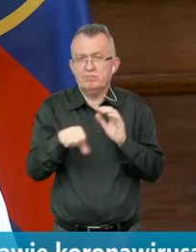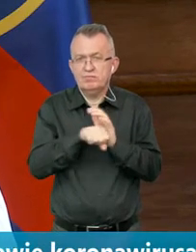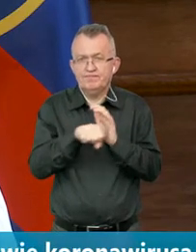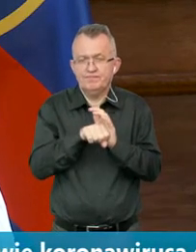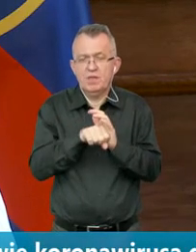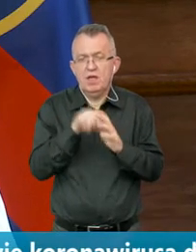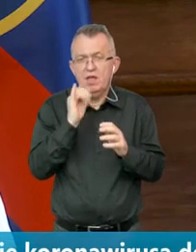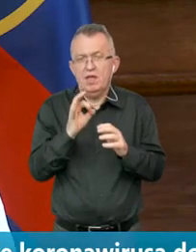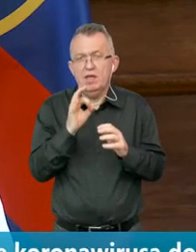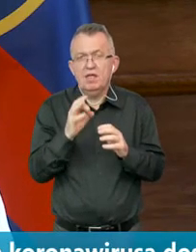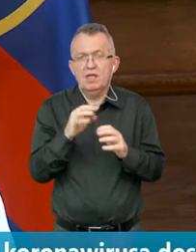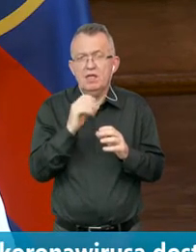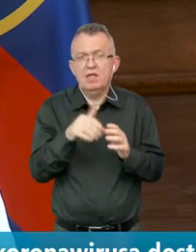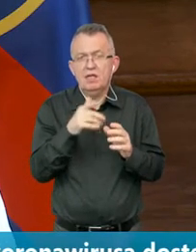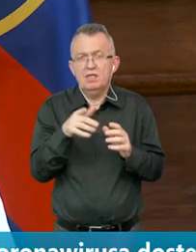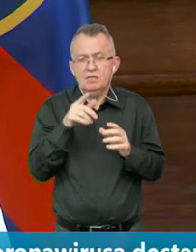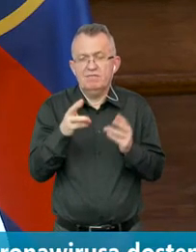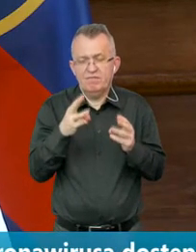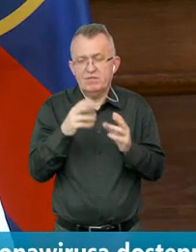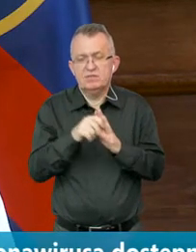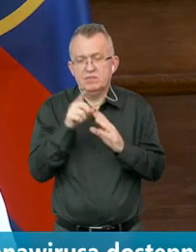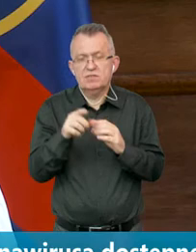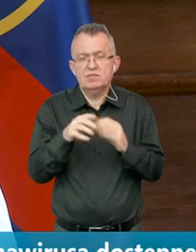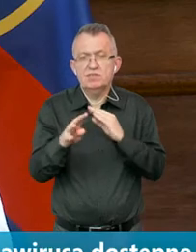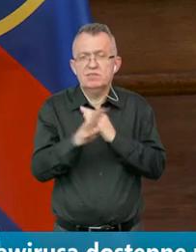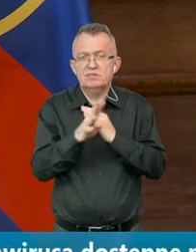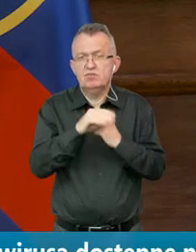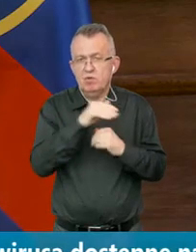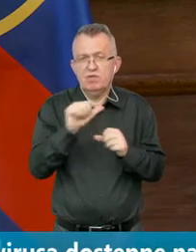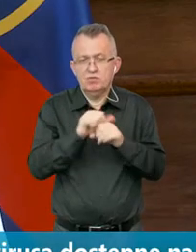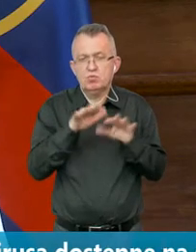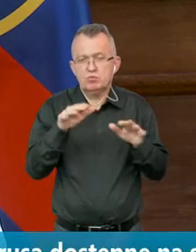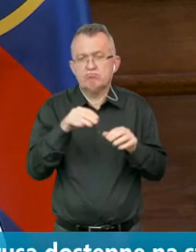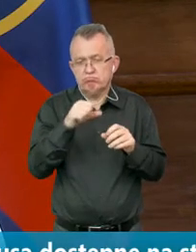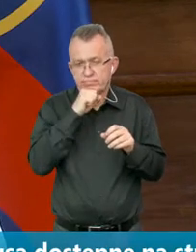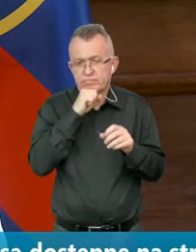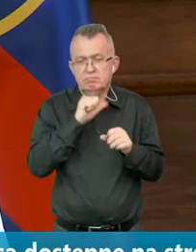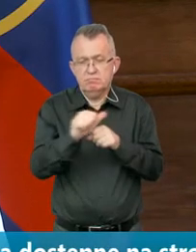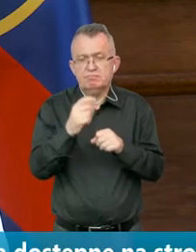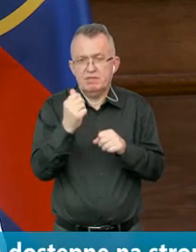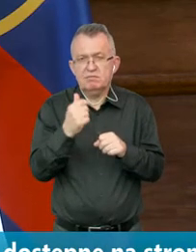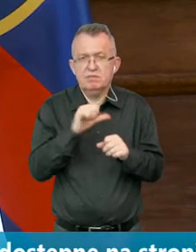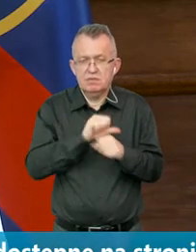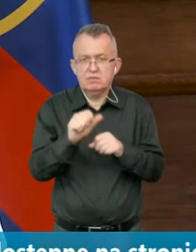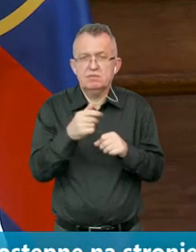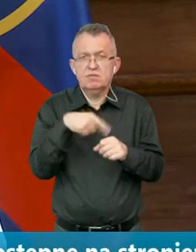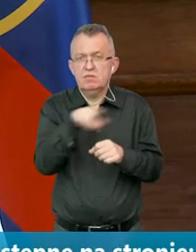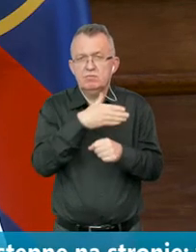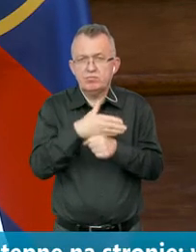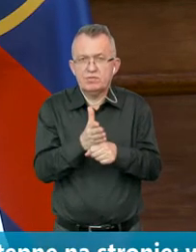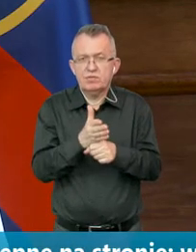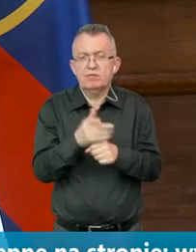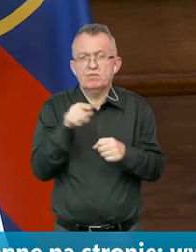ale nieważne, która inwestycja zostałaby wsparta. 90 milionów to jest duża kwota, która nam pomogła, ale ta kwota była dzielona według